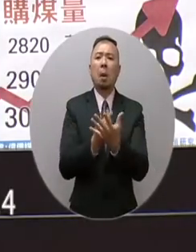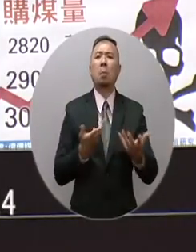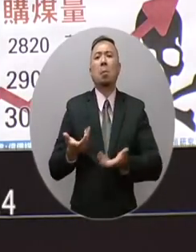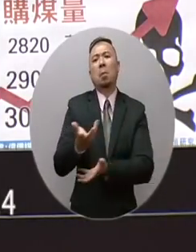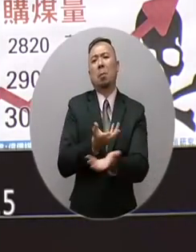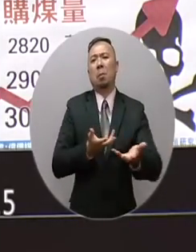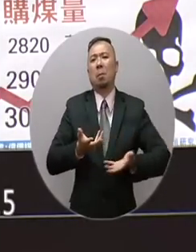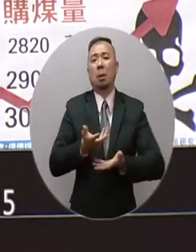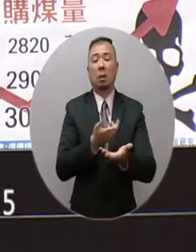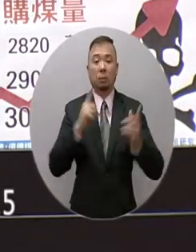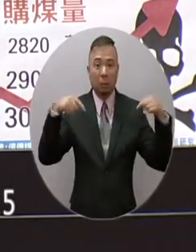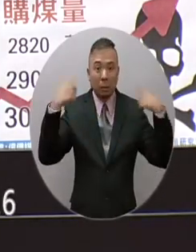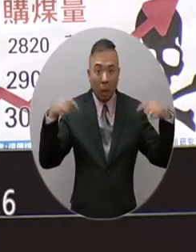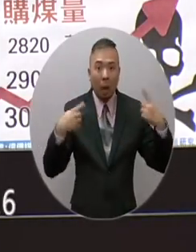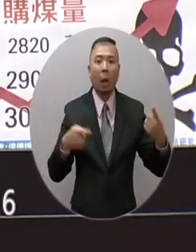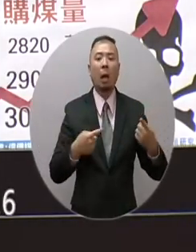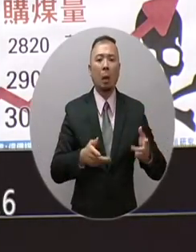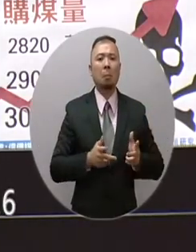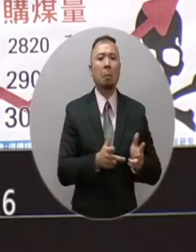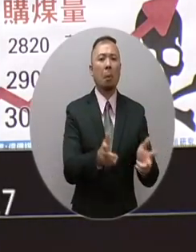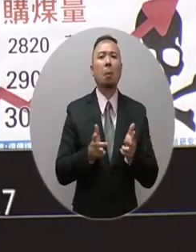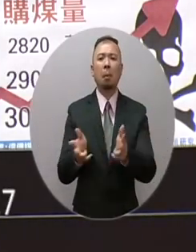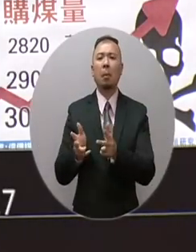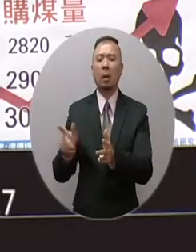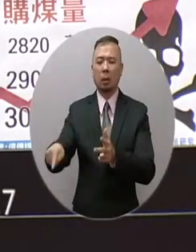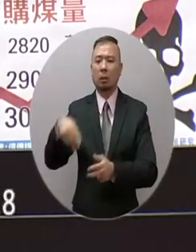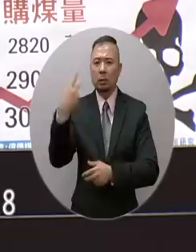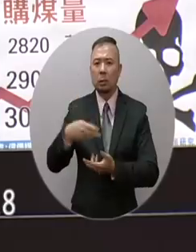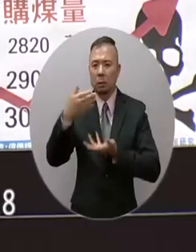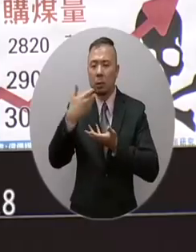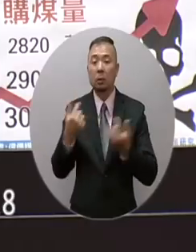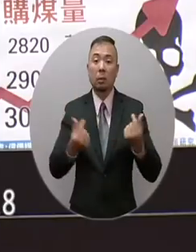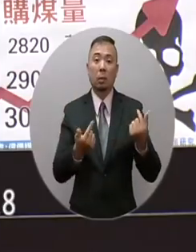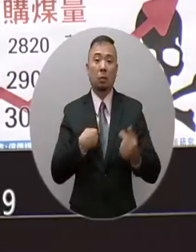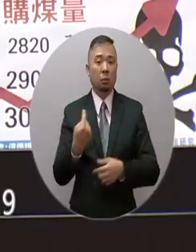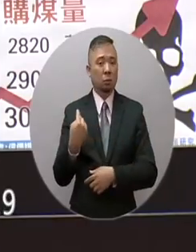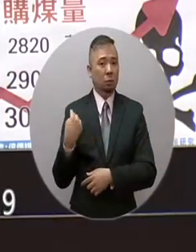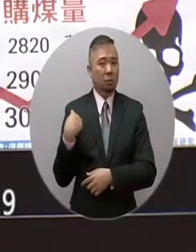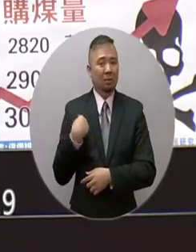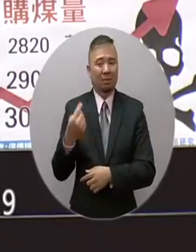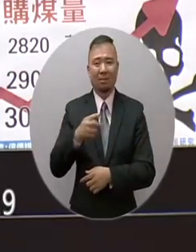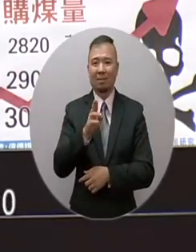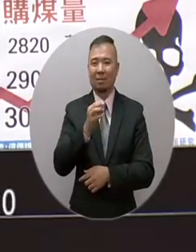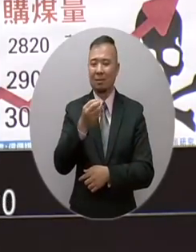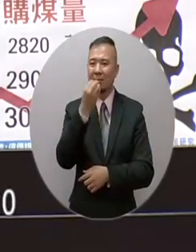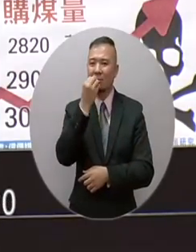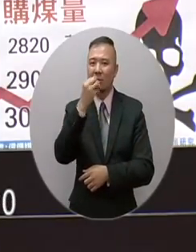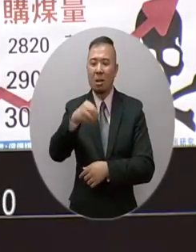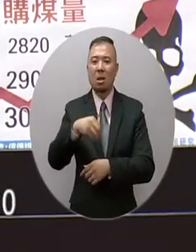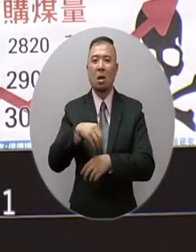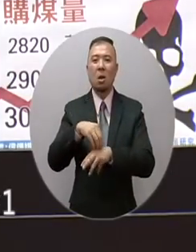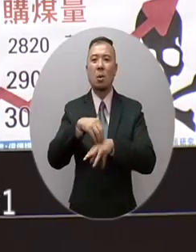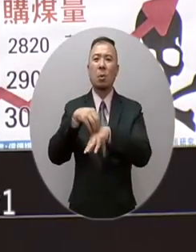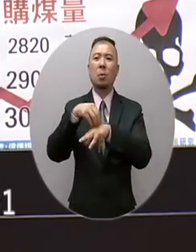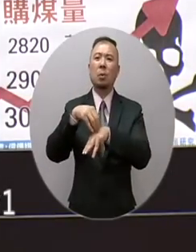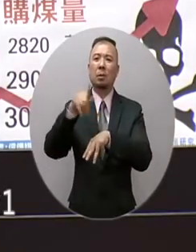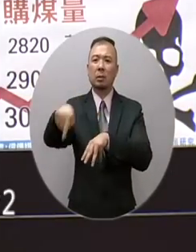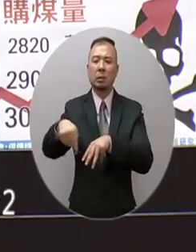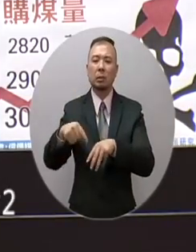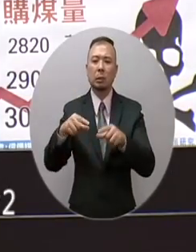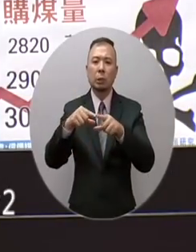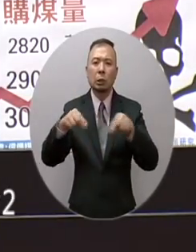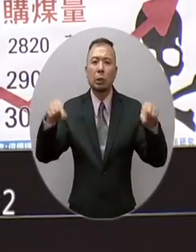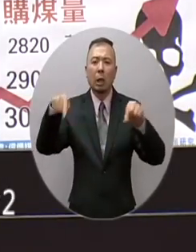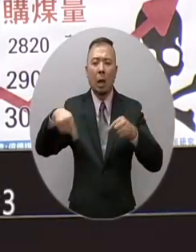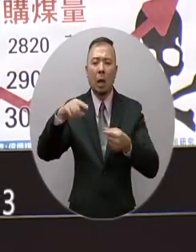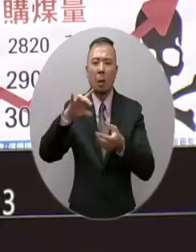跑摊跑完才吃点心啦。哦，餐厅我早了吃一碗刷孙路边摊吃一个鱿鱼羹，哦，鱿鱼羹，在吃的当下，就很多的客